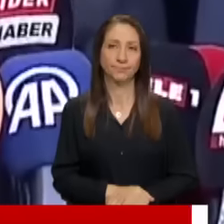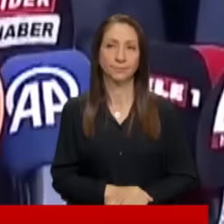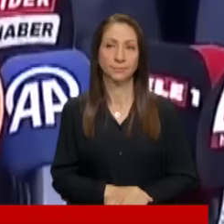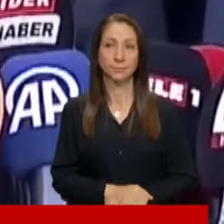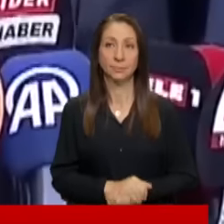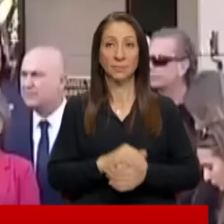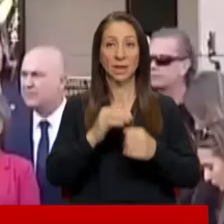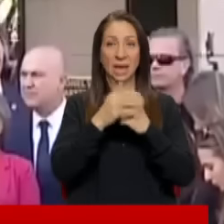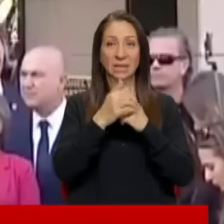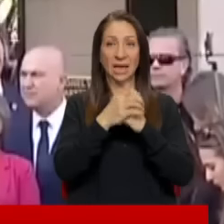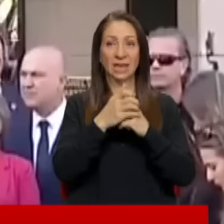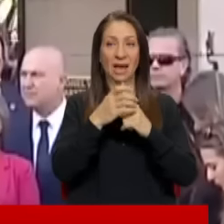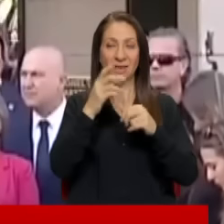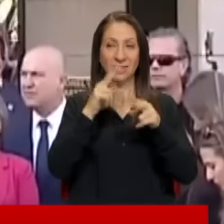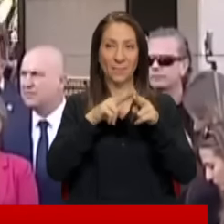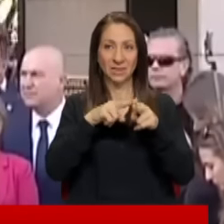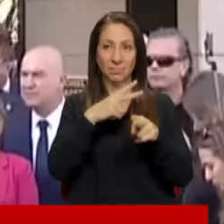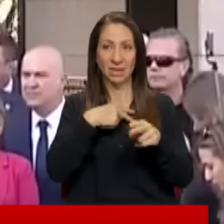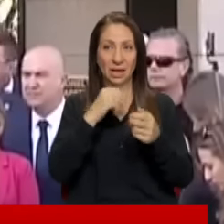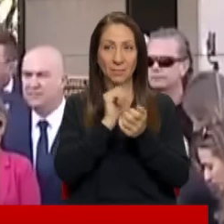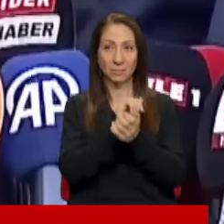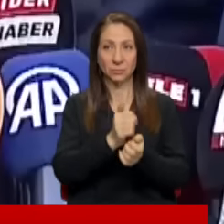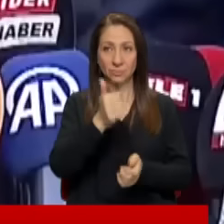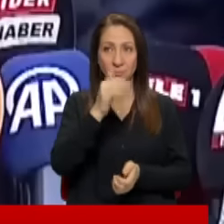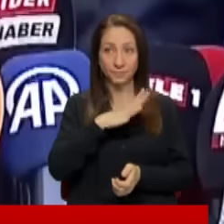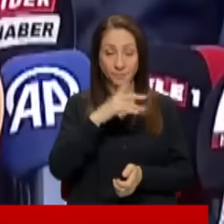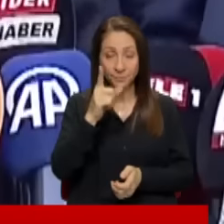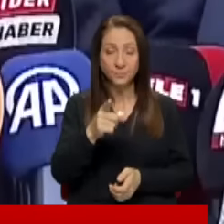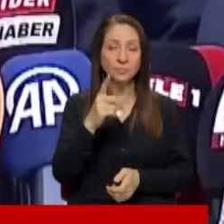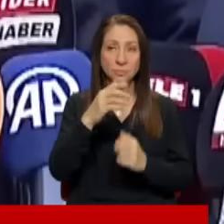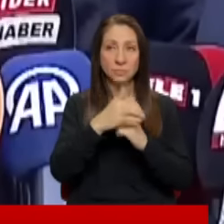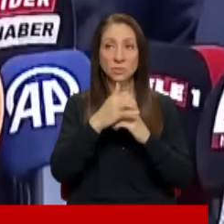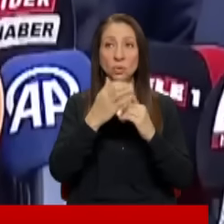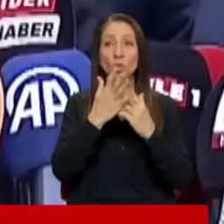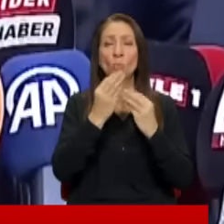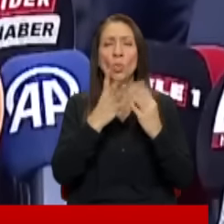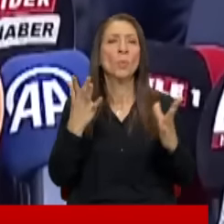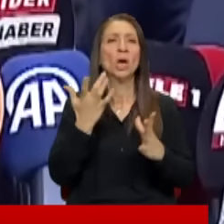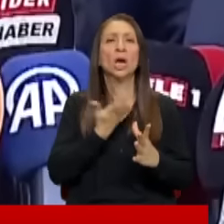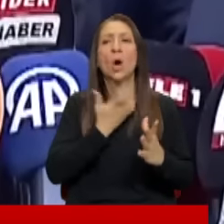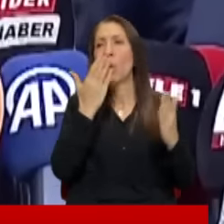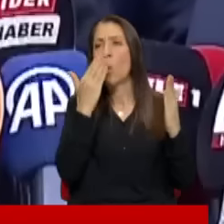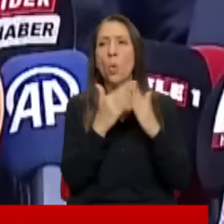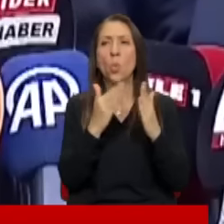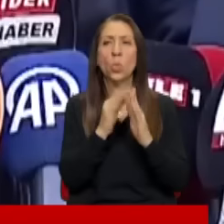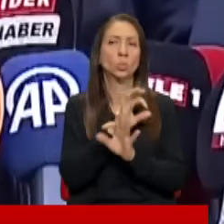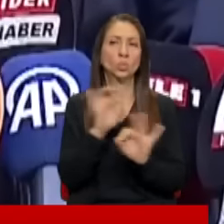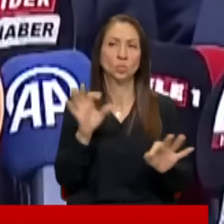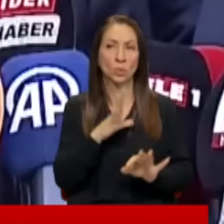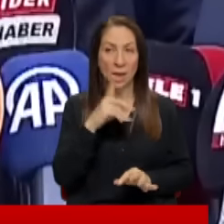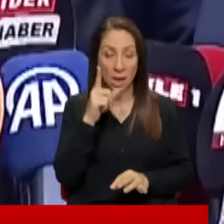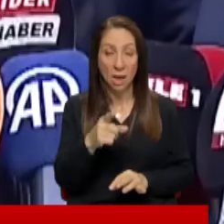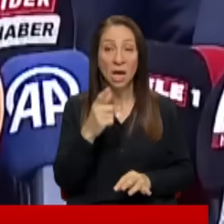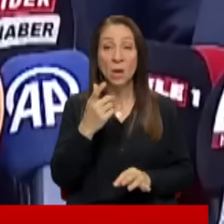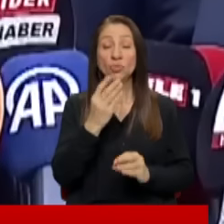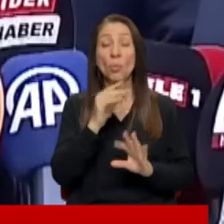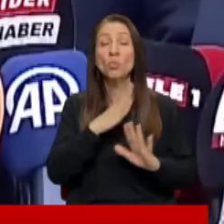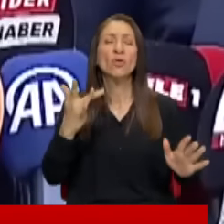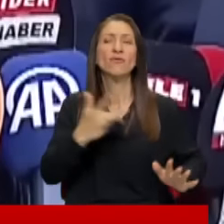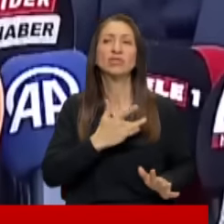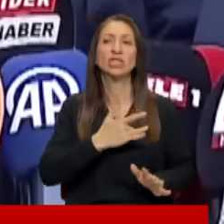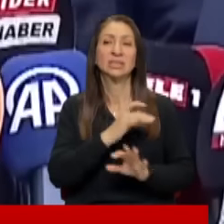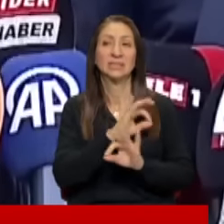Antalya Kepez'de belediye başkanı ile ilgili bir tutuklama kararı geldi. Antalya'da büyük bir hukuksuzluk, büyük bir kanunsuzluk yapılıyor. Büyük bir